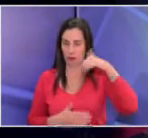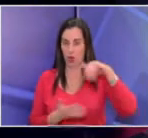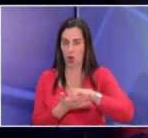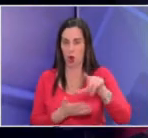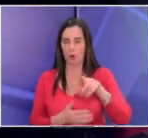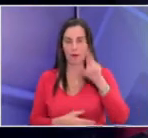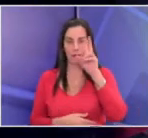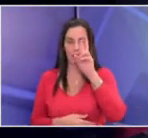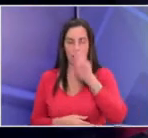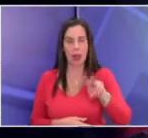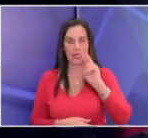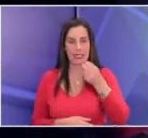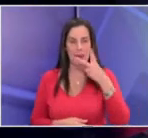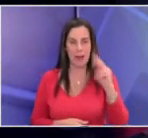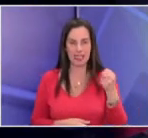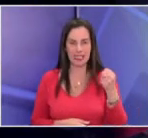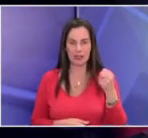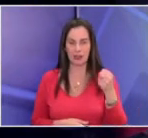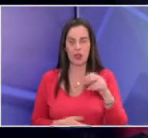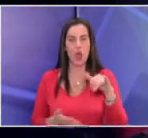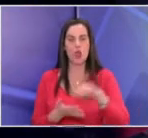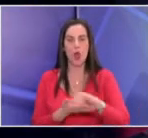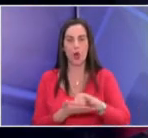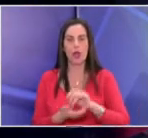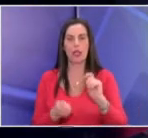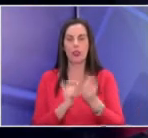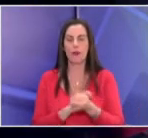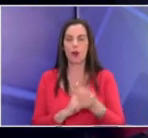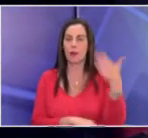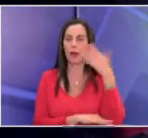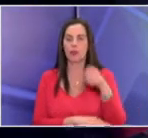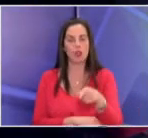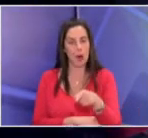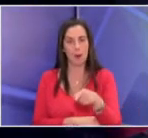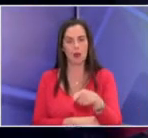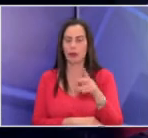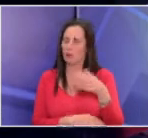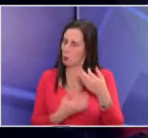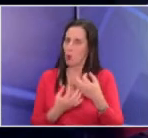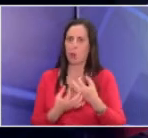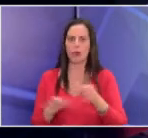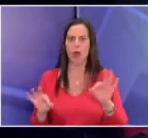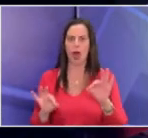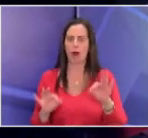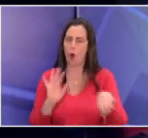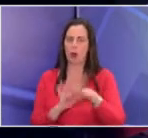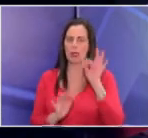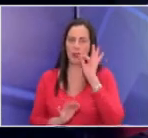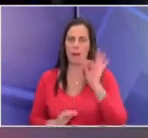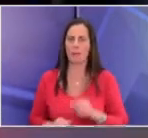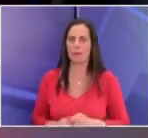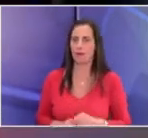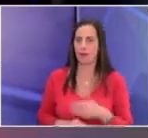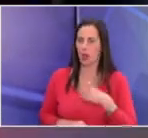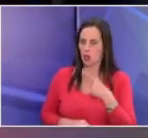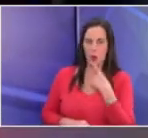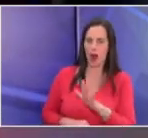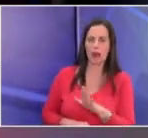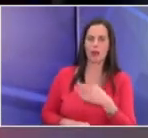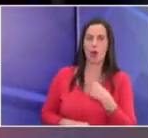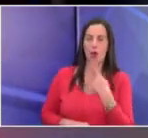פעם אין פה שר הבריאות. זה דבר אחד. יש עוד דבר שמפריע לי, וזה היחס לנכים. כל פעם הנכים,